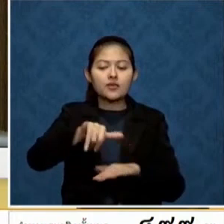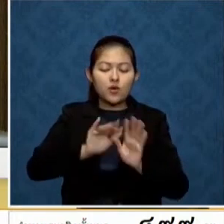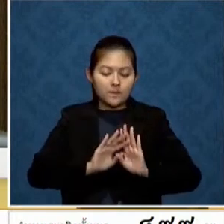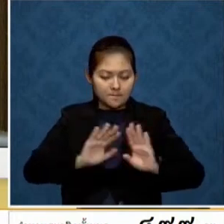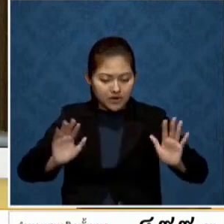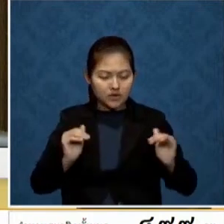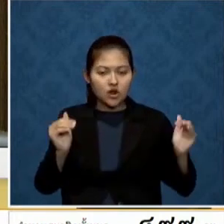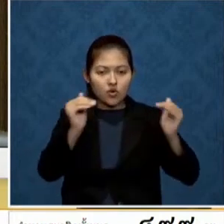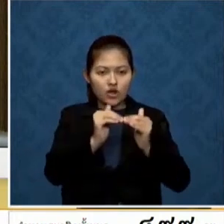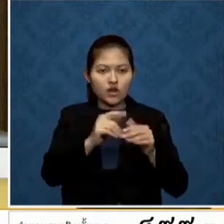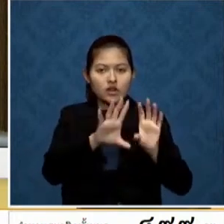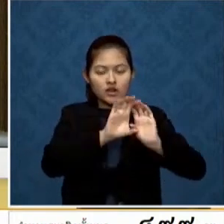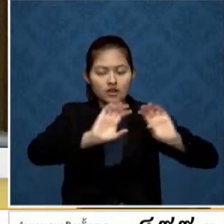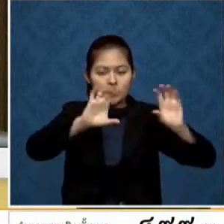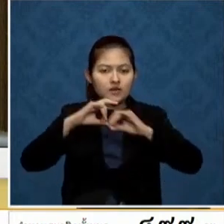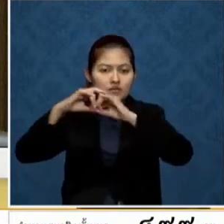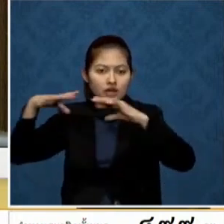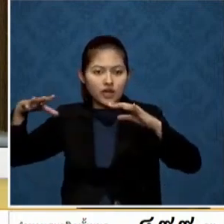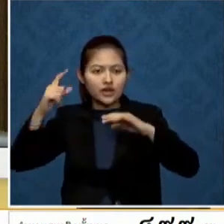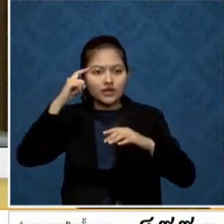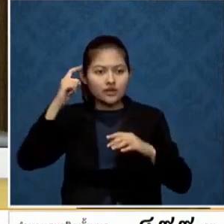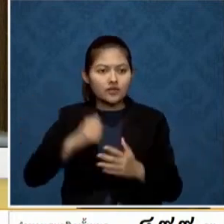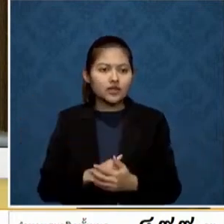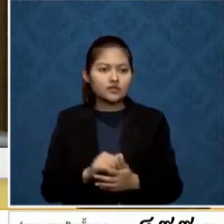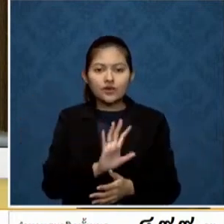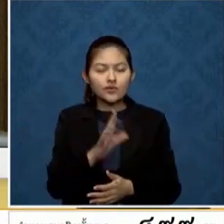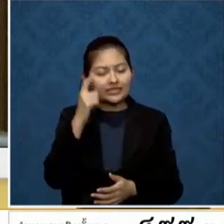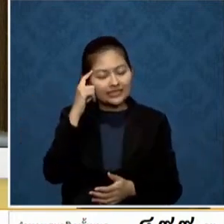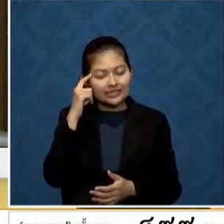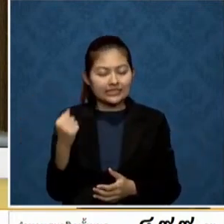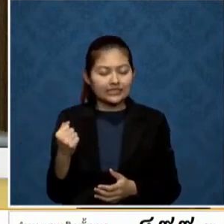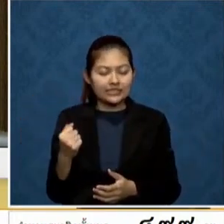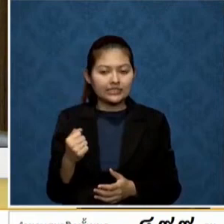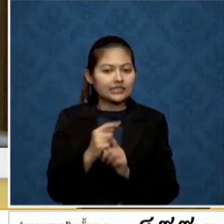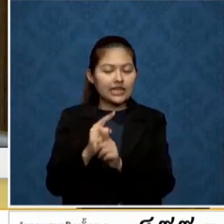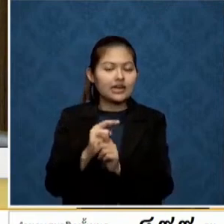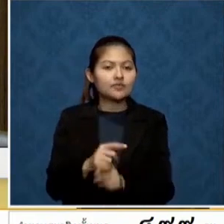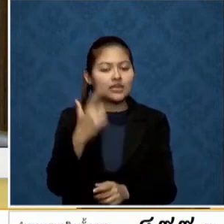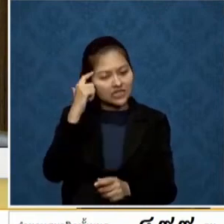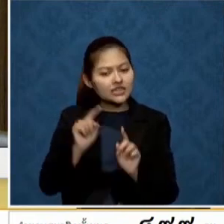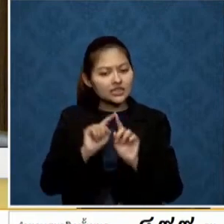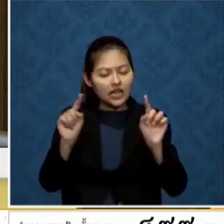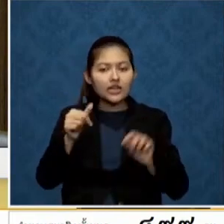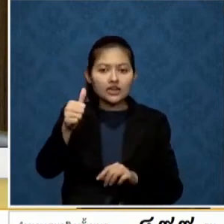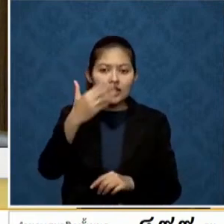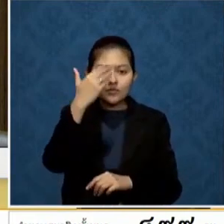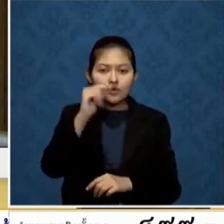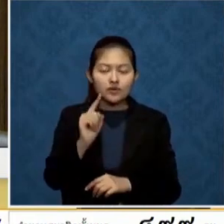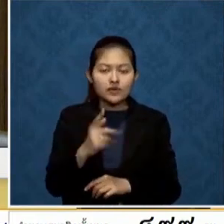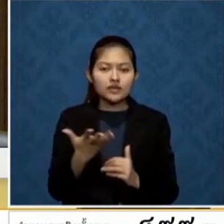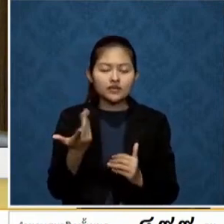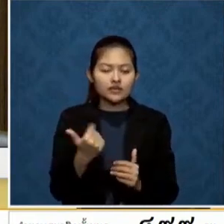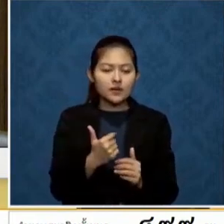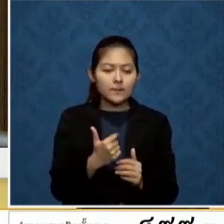กว้างเท่ากันระหว่างซีกรัฐบาลกับซีกฝายค้าเนี่ยก็เป็นหลักการที่เราไม่ควรจะยึดถือแต่ว่าแน่นอนอาจจะเห็นต่างกันได้ว่าในสัดส่วนของตำแหน่ง